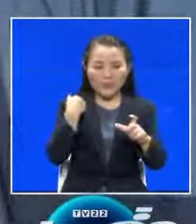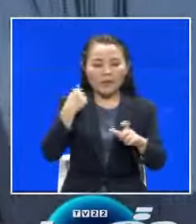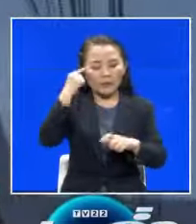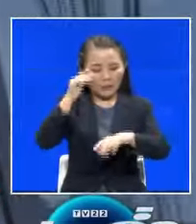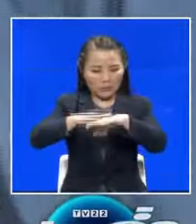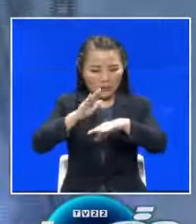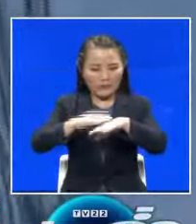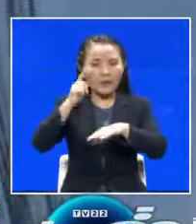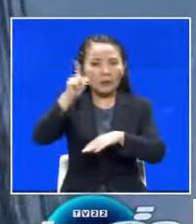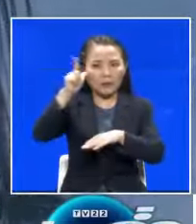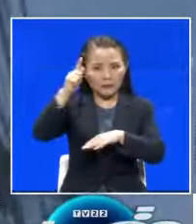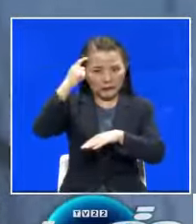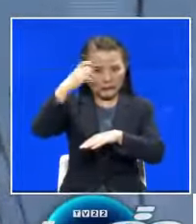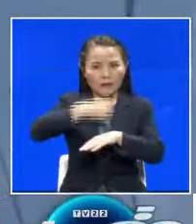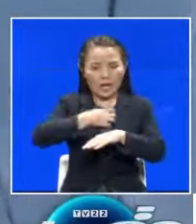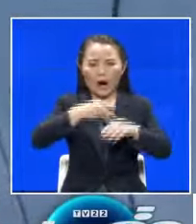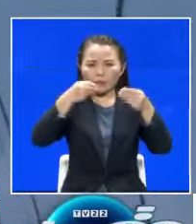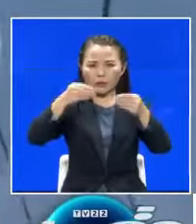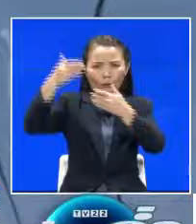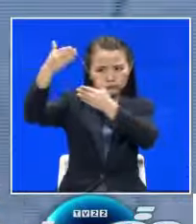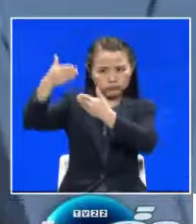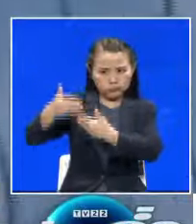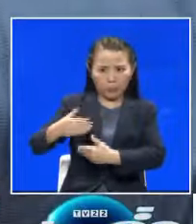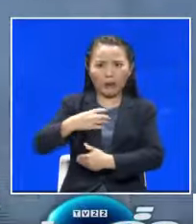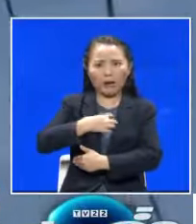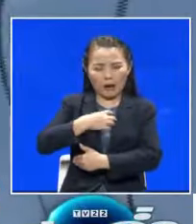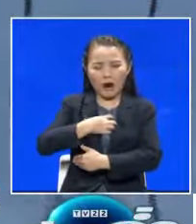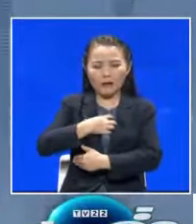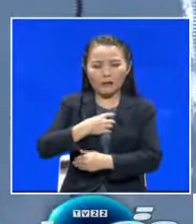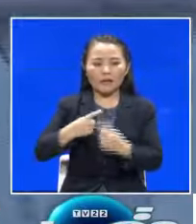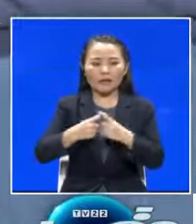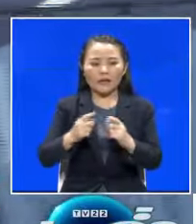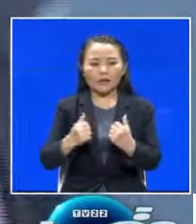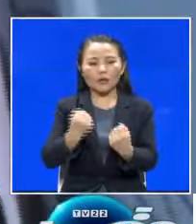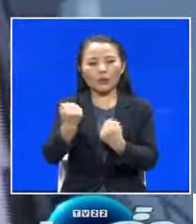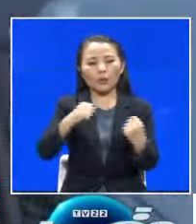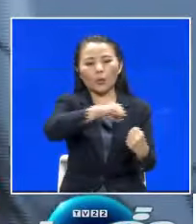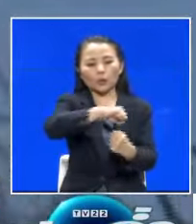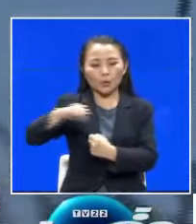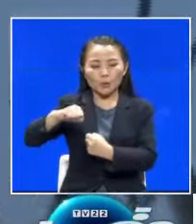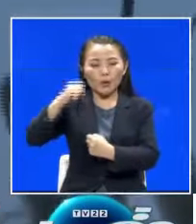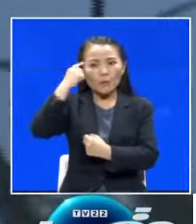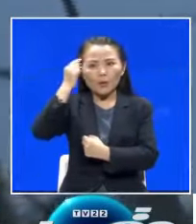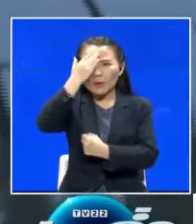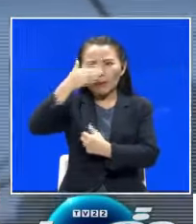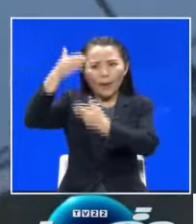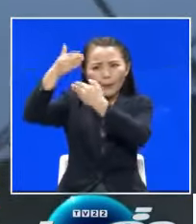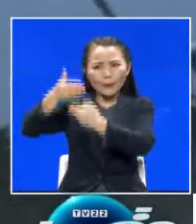หวังว่าคุณทักษิณเนี่ยจะเปิดกระจกลงมาทักทายบ้างไม่รู้ว่ารถตู้รุ่นนี้เนี่ยเปิดได้หรือเปล่านะคุณผู้ชม